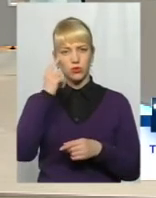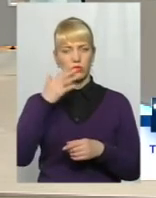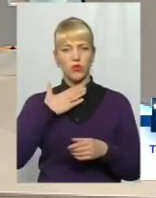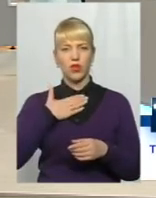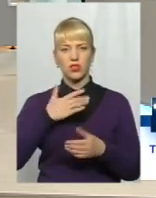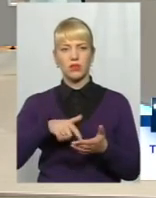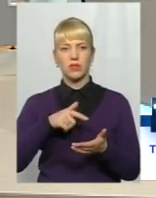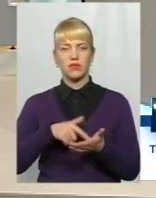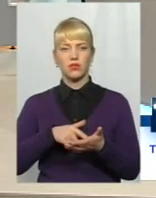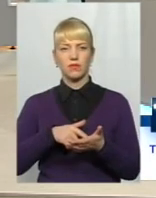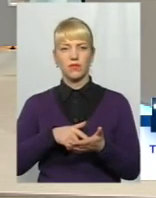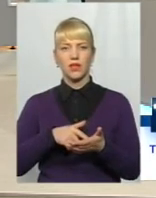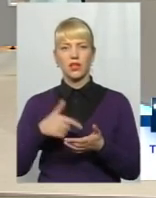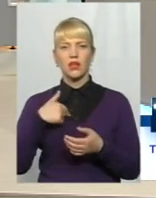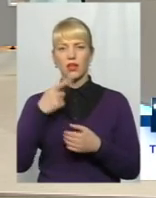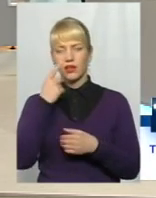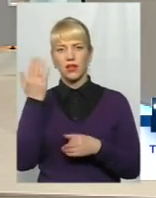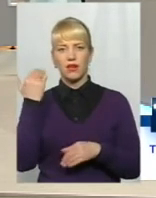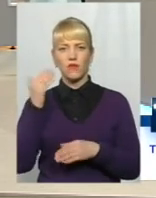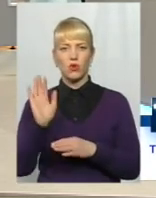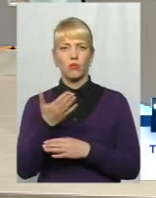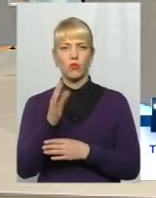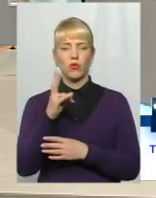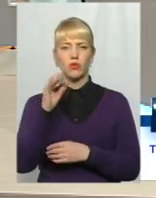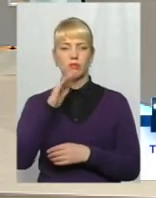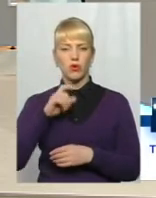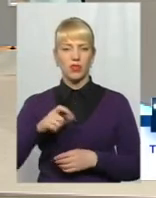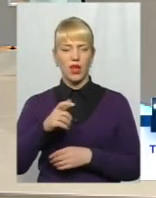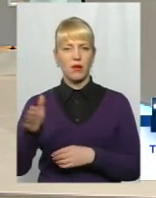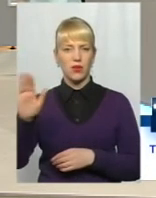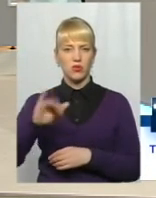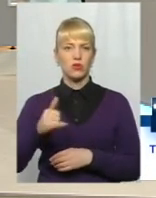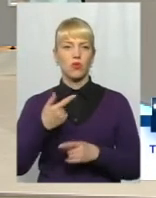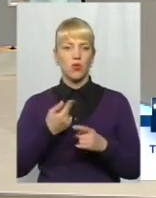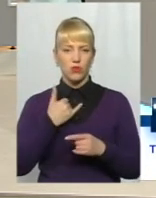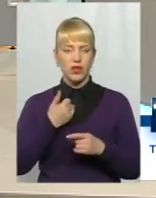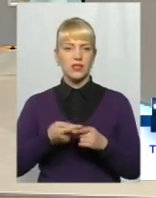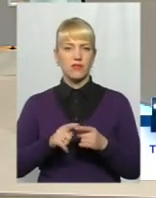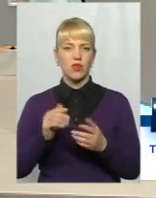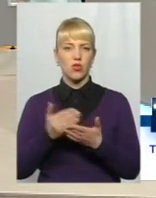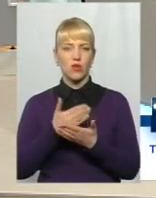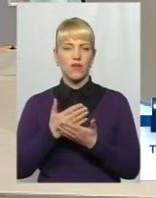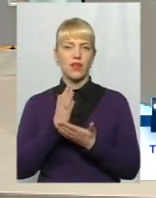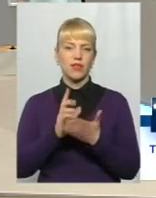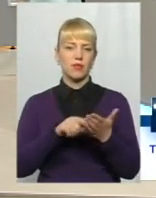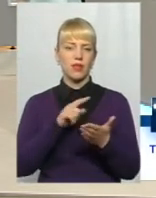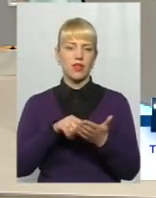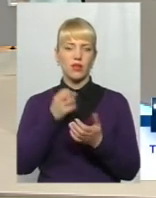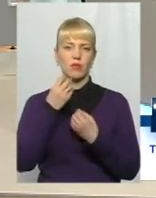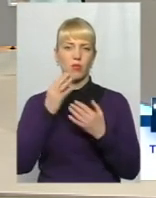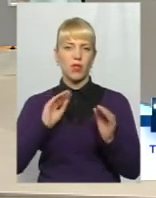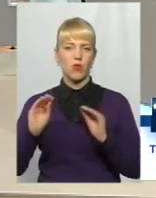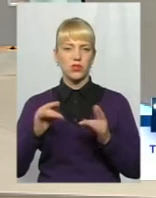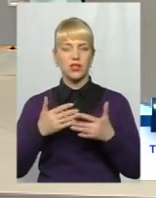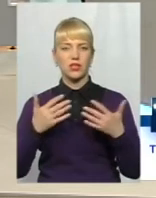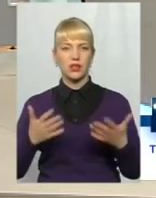місто. Так, будь ласка. Я зараз недавно прогулювалася по набережній, у нас вона нова. Звичайно, є ще там питання по благоустрою і так далі,